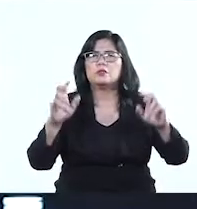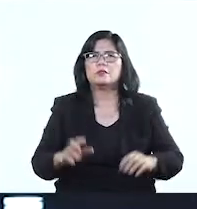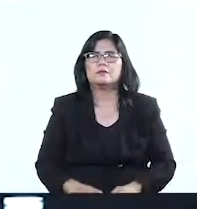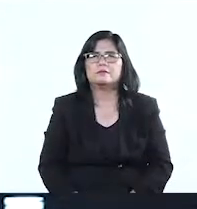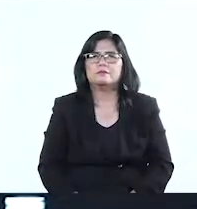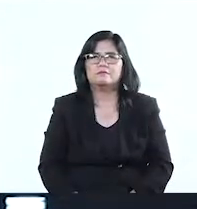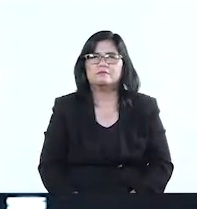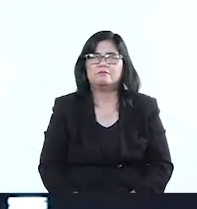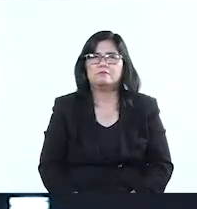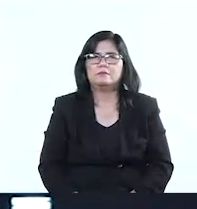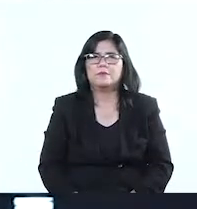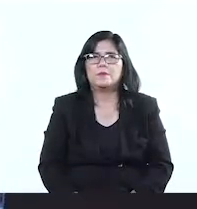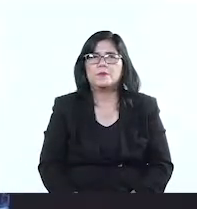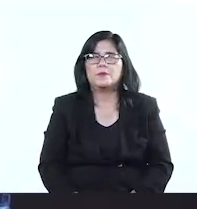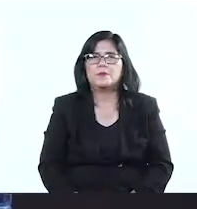darah